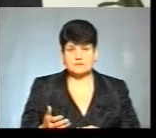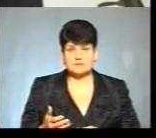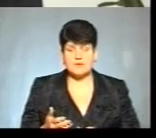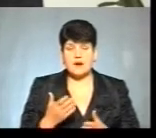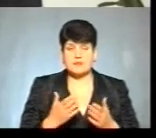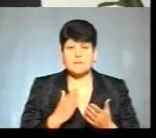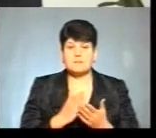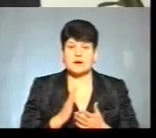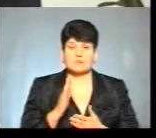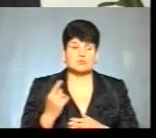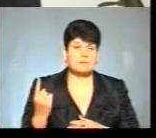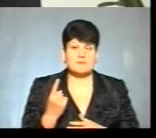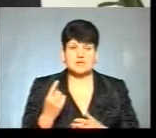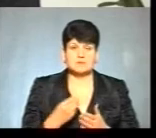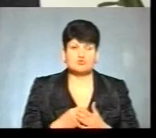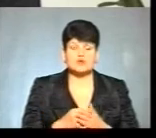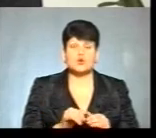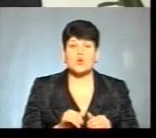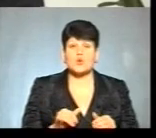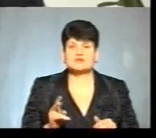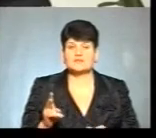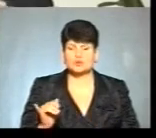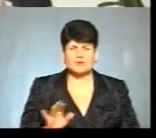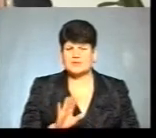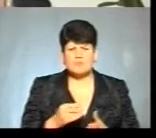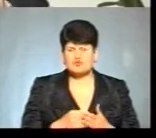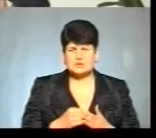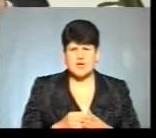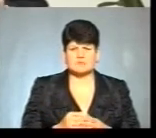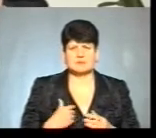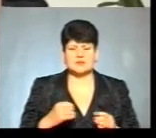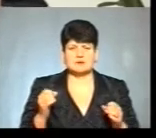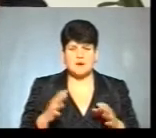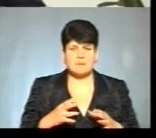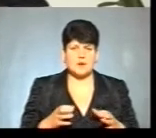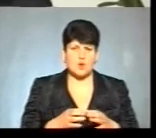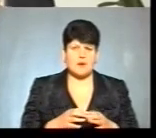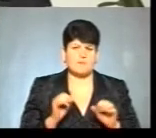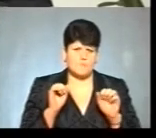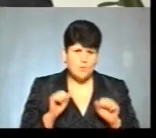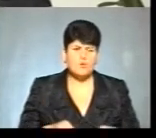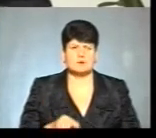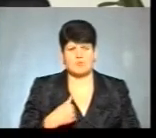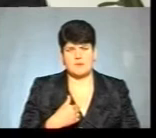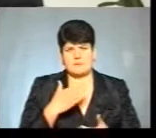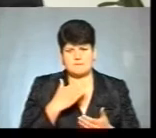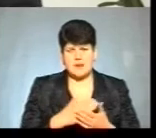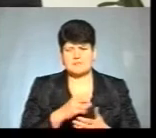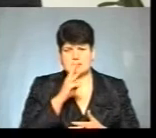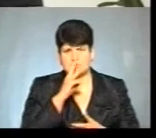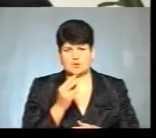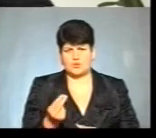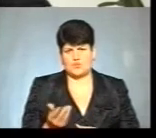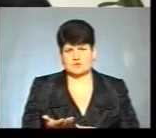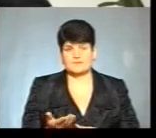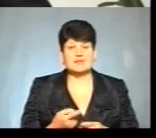має бути перший бюджет розвитку. Не бюджет, от ми там зібрали, от ми громада спроможна, бо ми маємо на зарплату гроші.